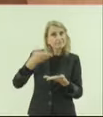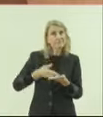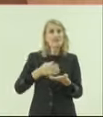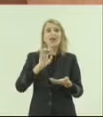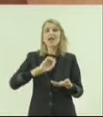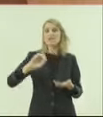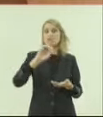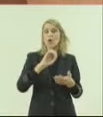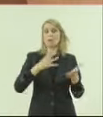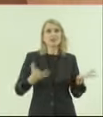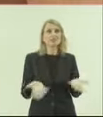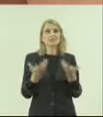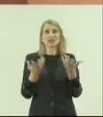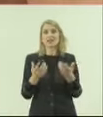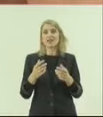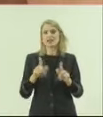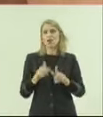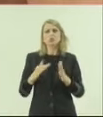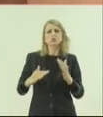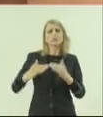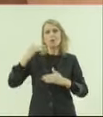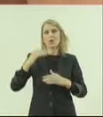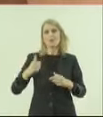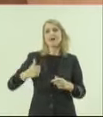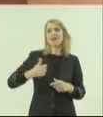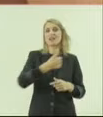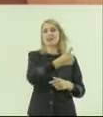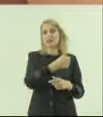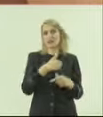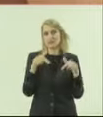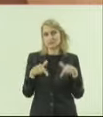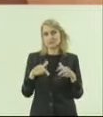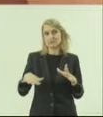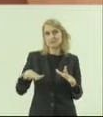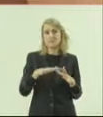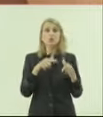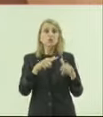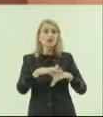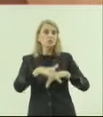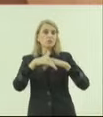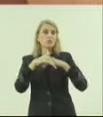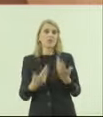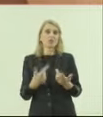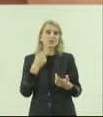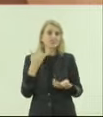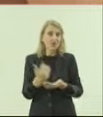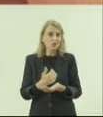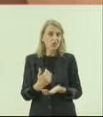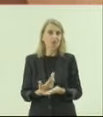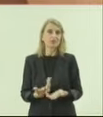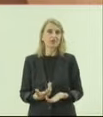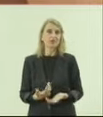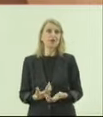Европа да стане по-сериозен лидер в тази сфера, защото това ще подпомогне и нашите економики като цяло и нашите